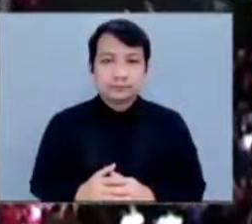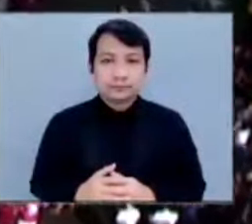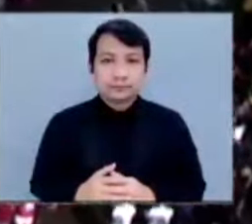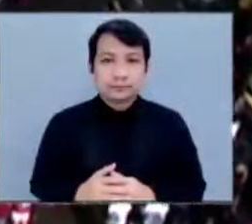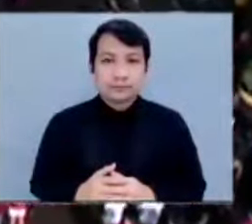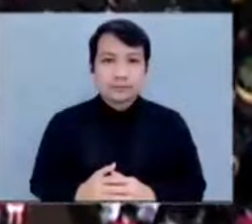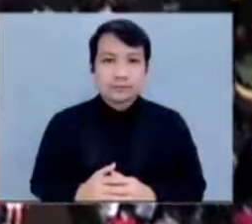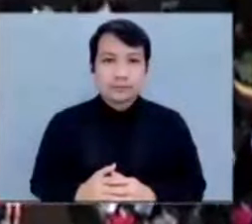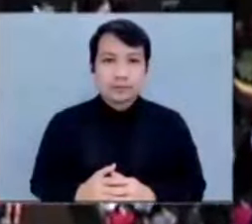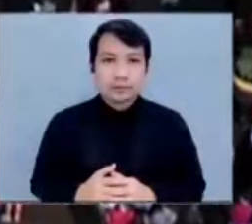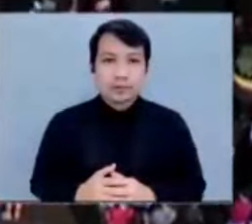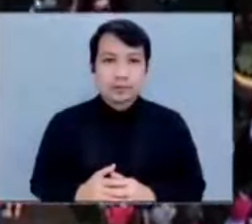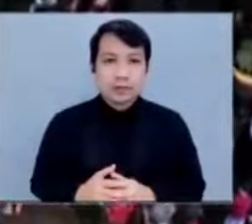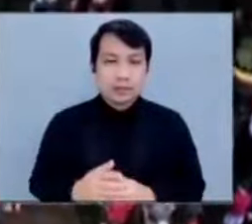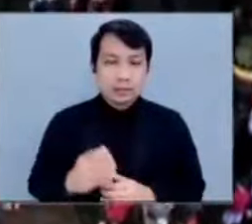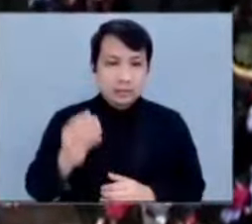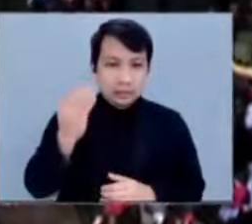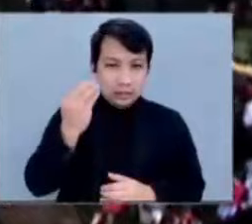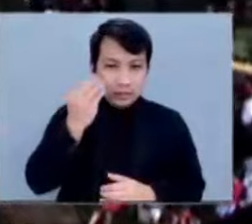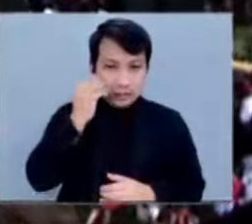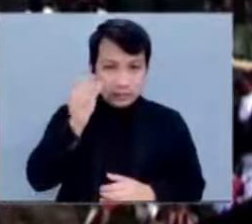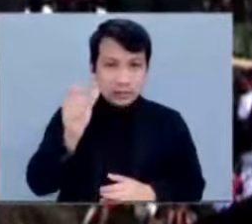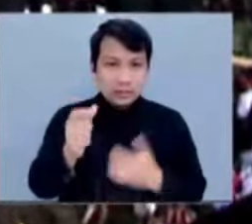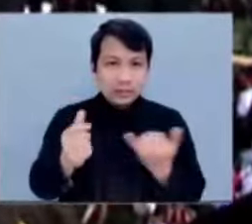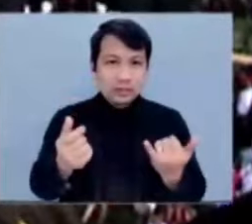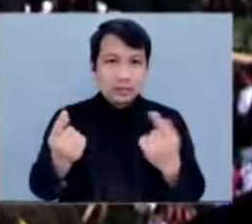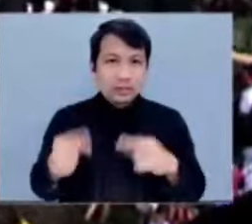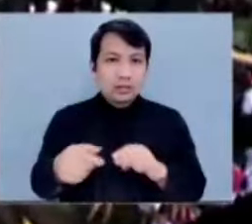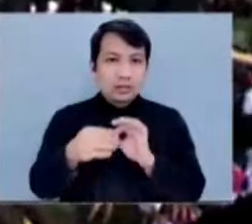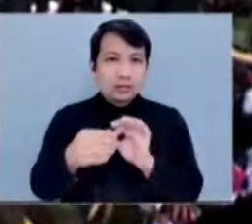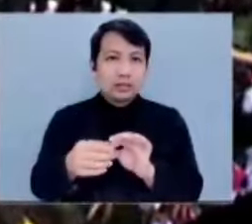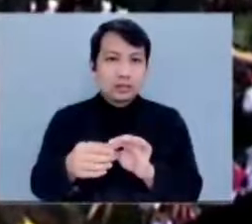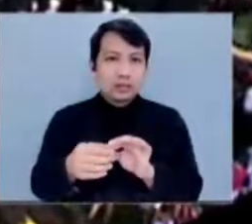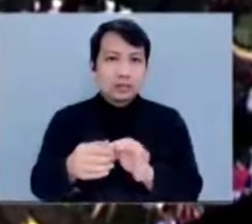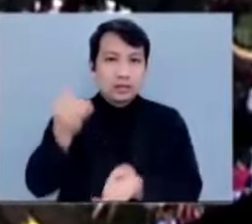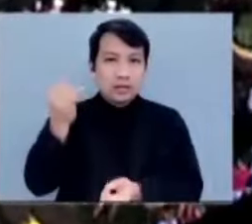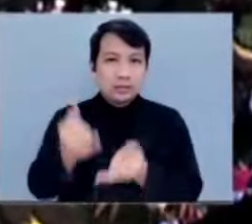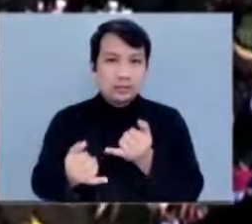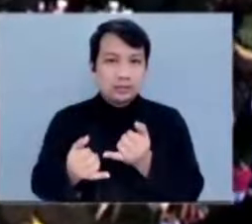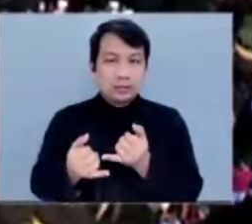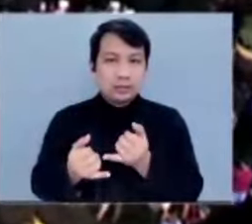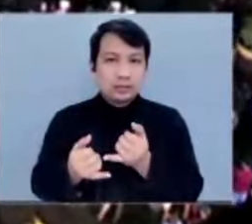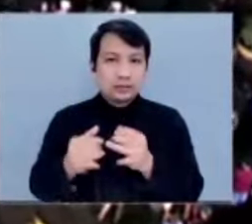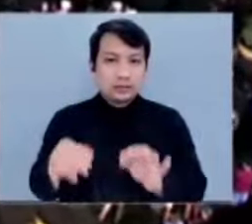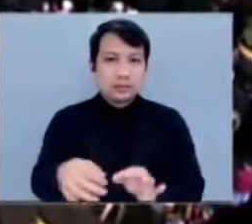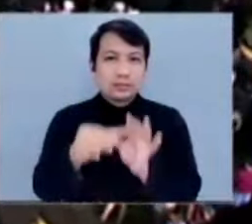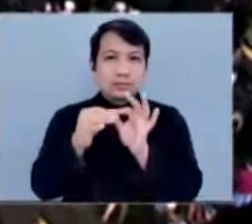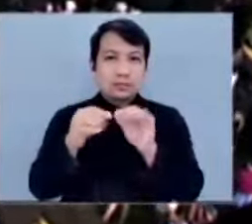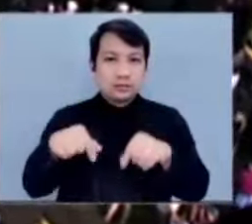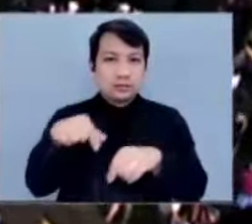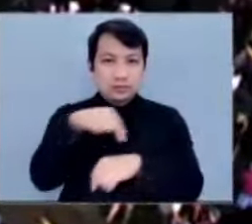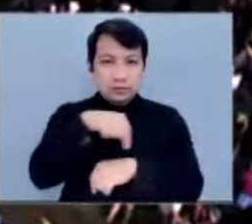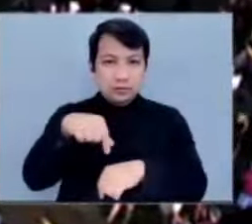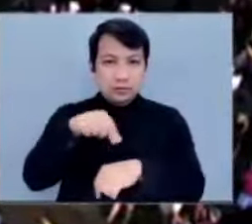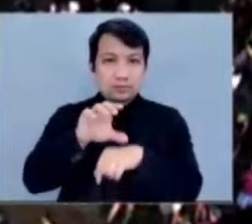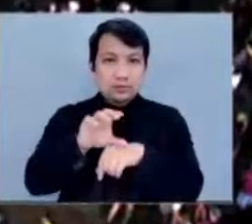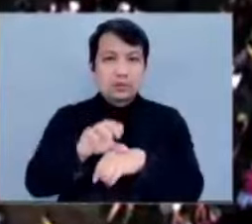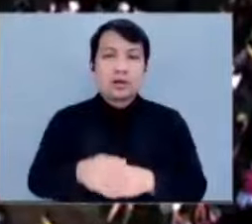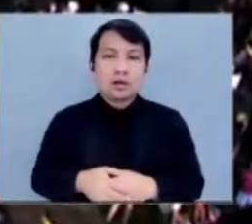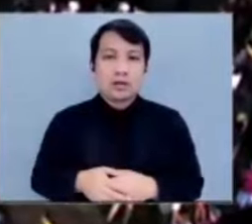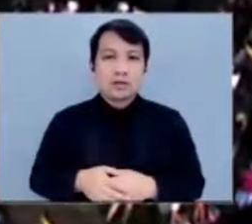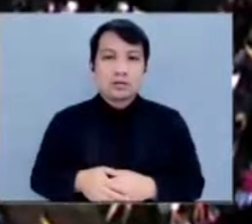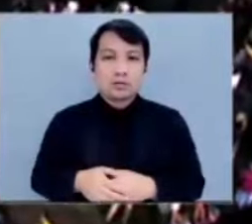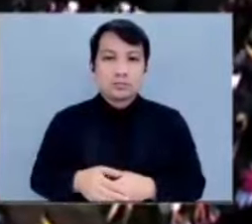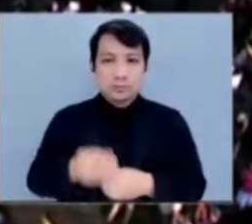Bok, mean, kasalukuyang ginaganap yung huling misa dito sa simbahan ng Quiapo. Kasabay niyan ay nagsimula na